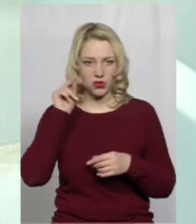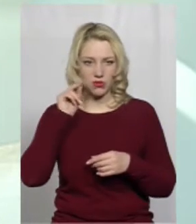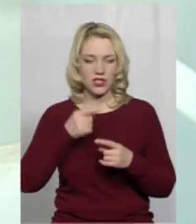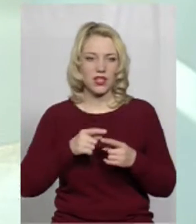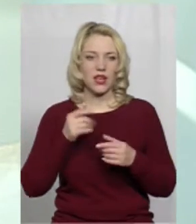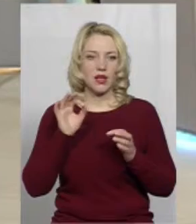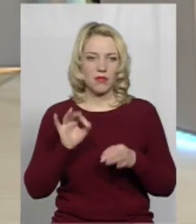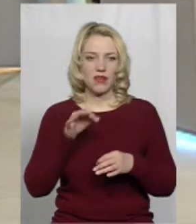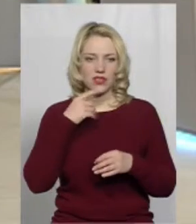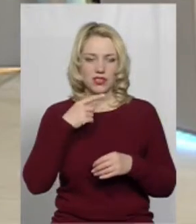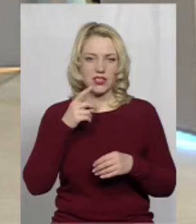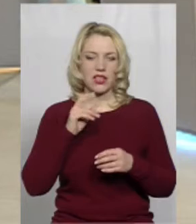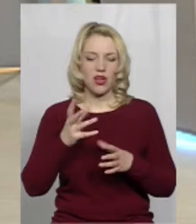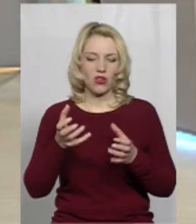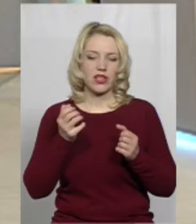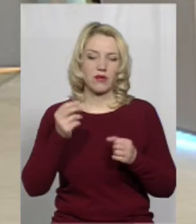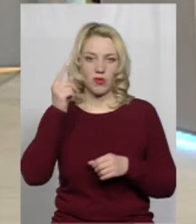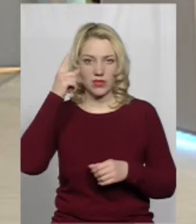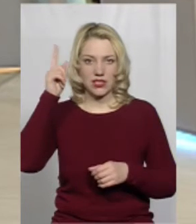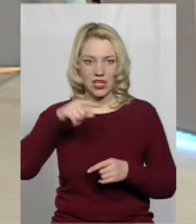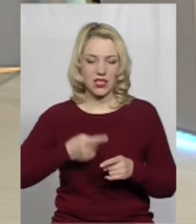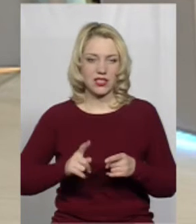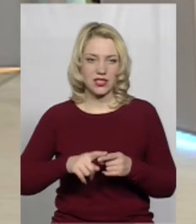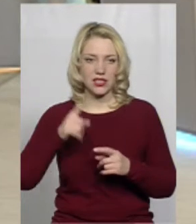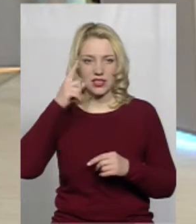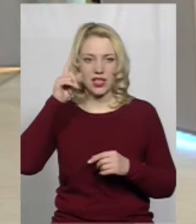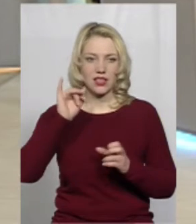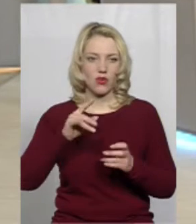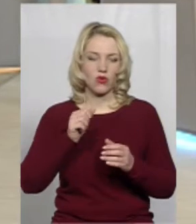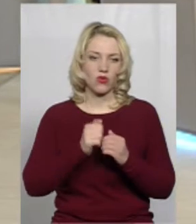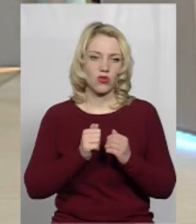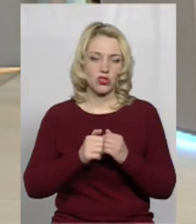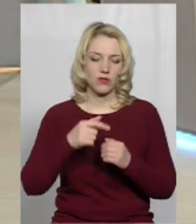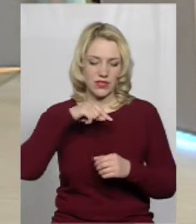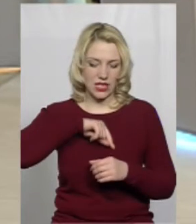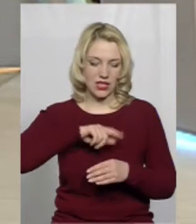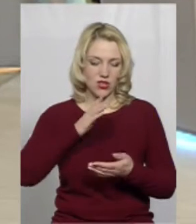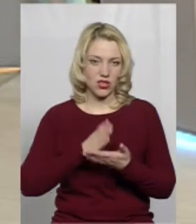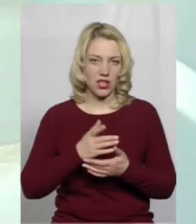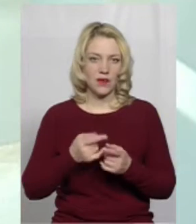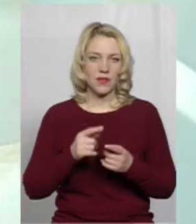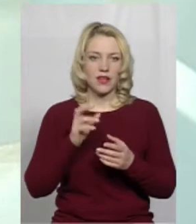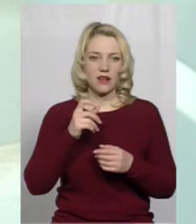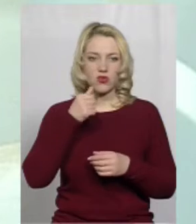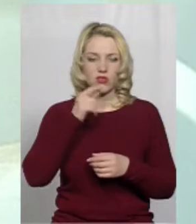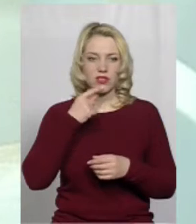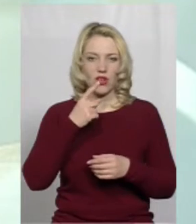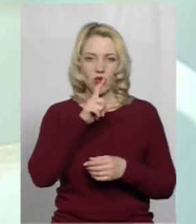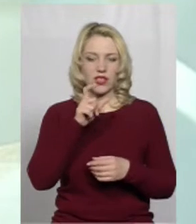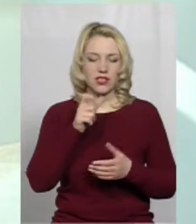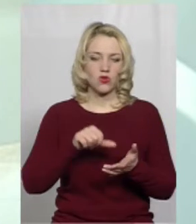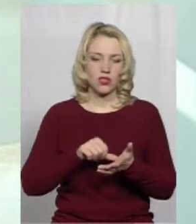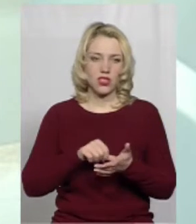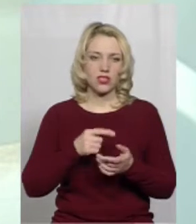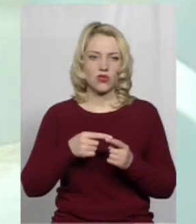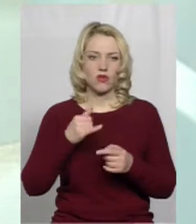Як ви правильно сказали, отримуємо знання. Ці знання в кожного, як виявляється, всередині вони є. Ми вчора сказала одна з учасниць, ви знаєте, в